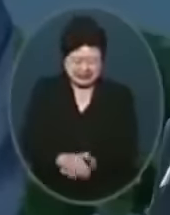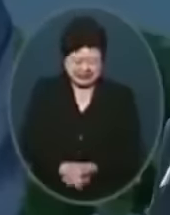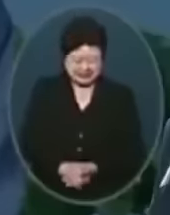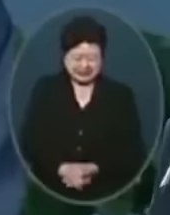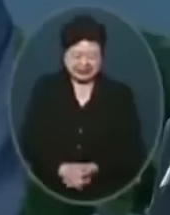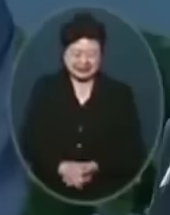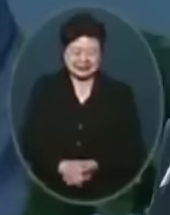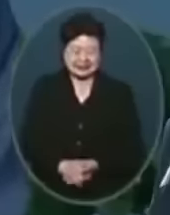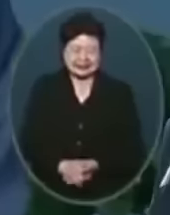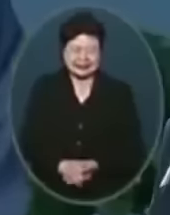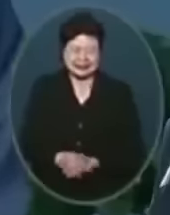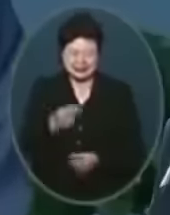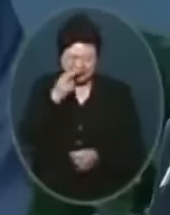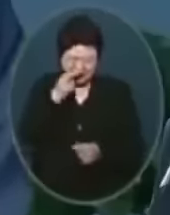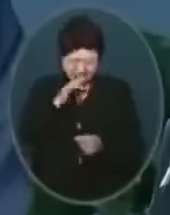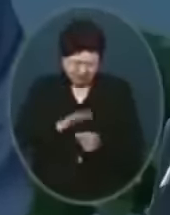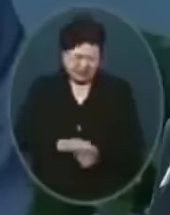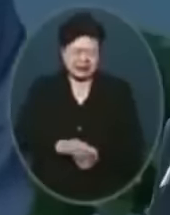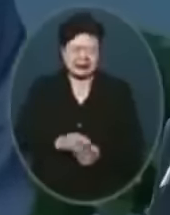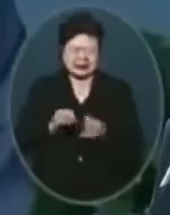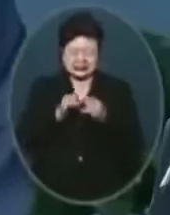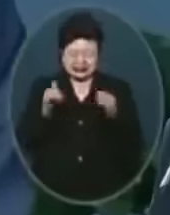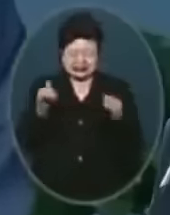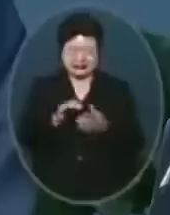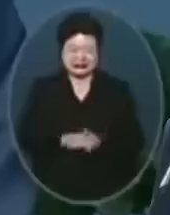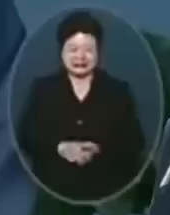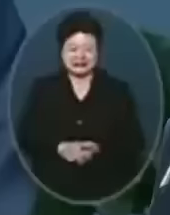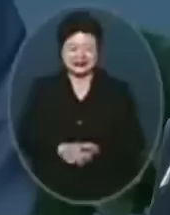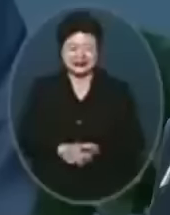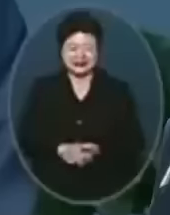아주 기가 막힌 무리들입니다.